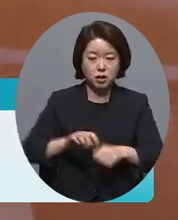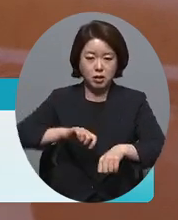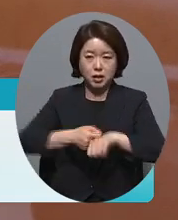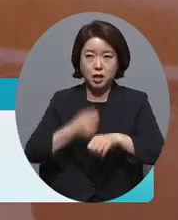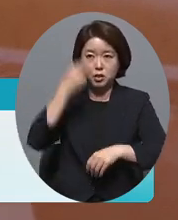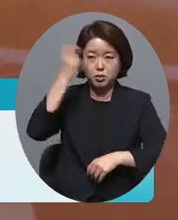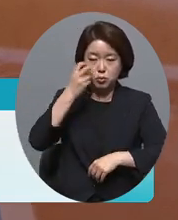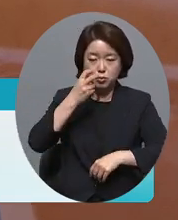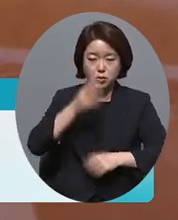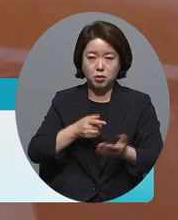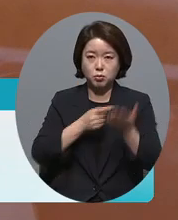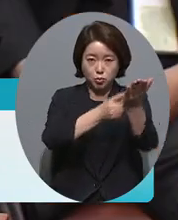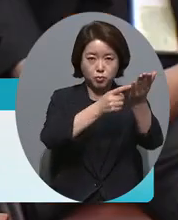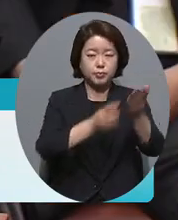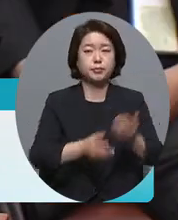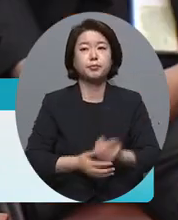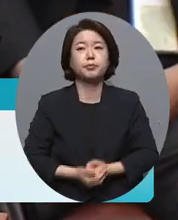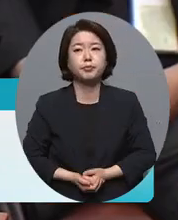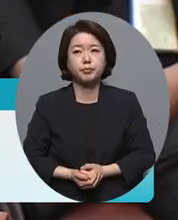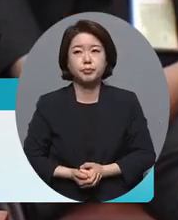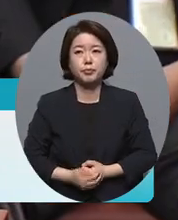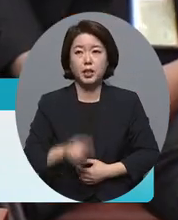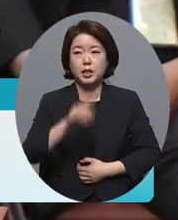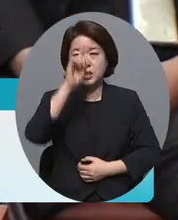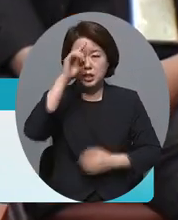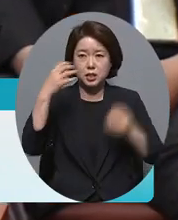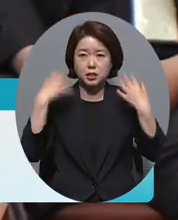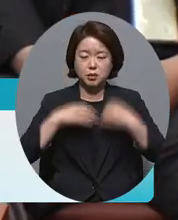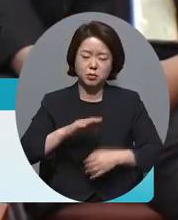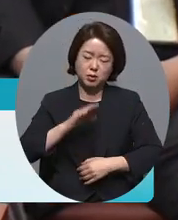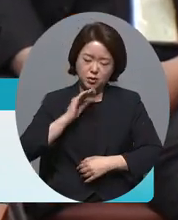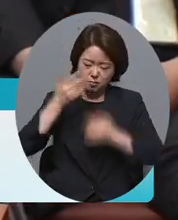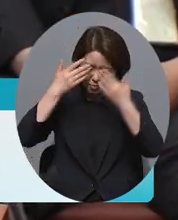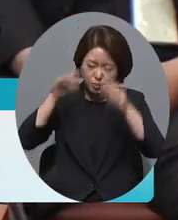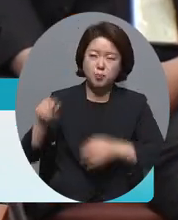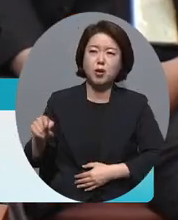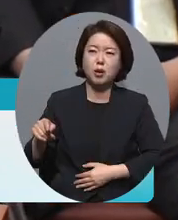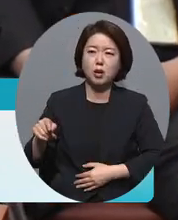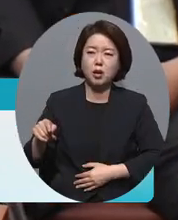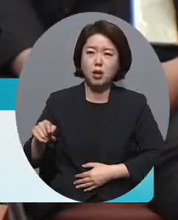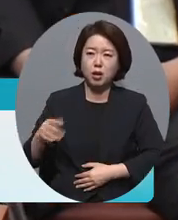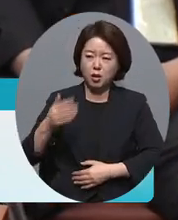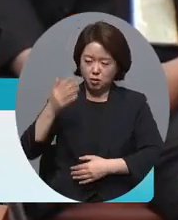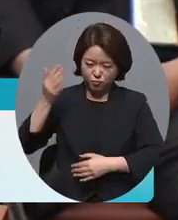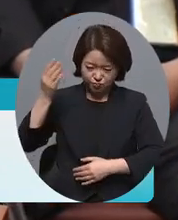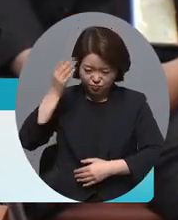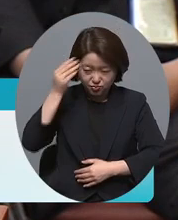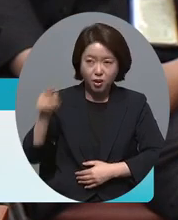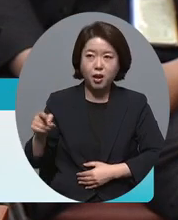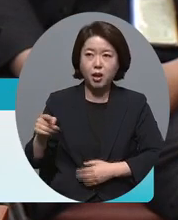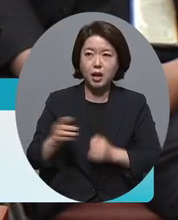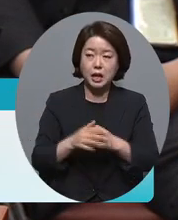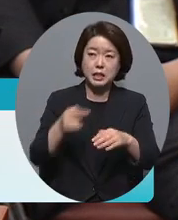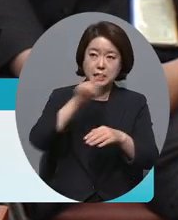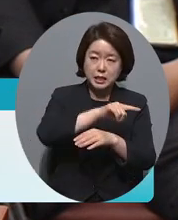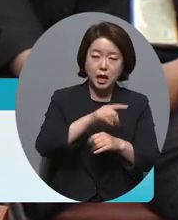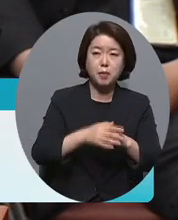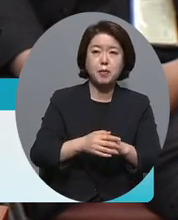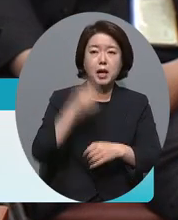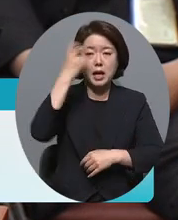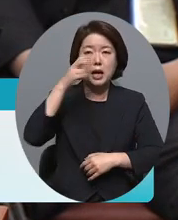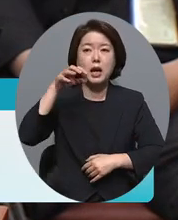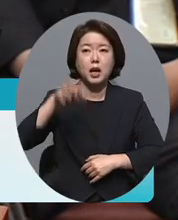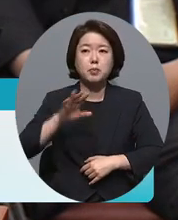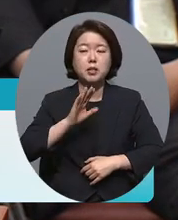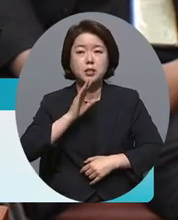단계 조사를 촉구합니다이 정부는 정말 무도합니다 그 무도하며 맨 앞에 감사하오니